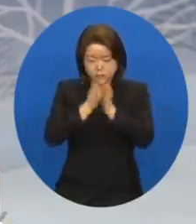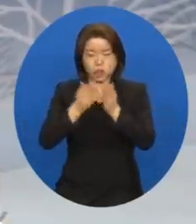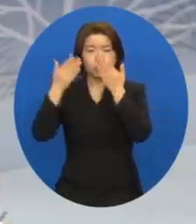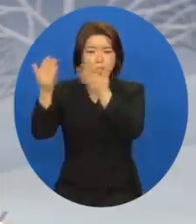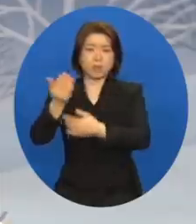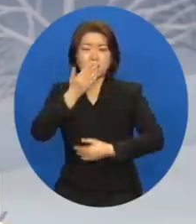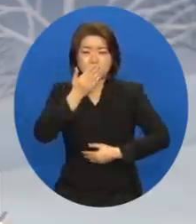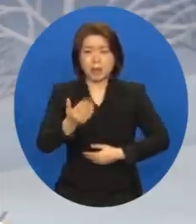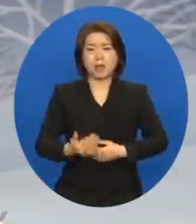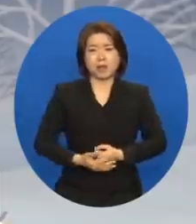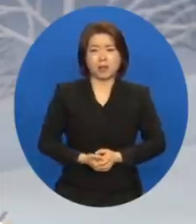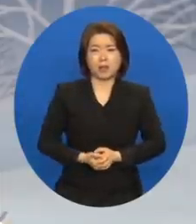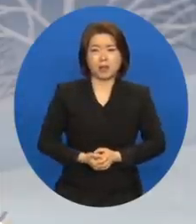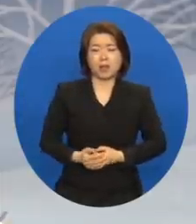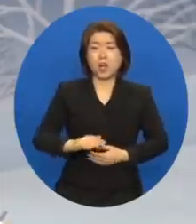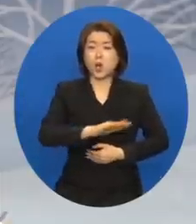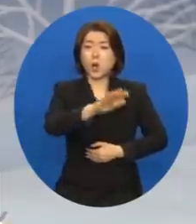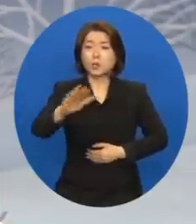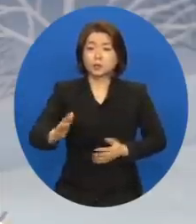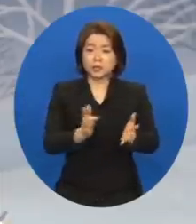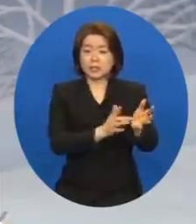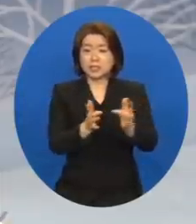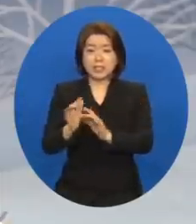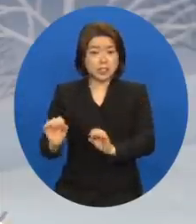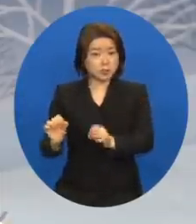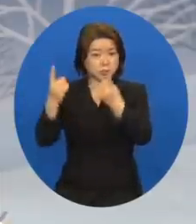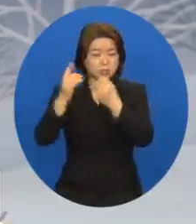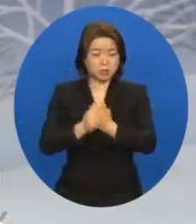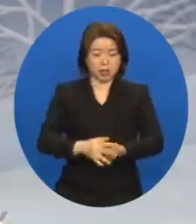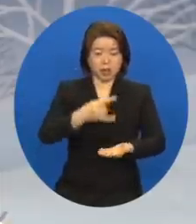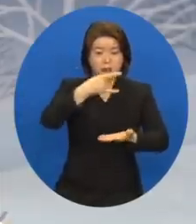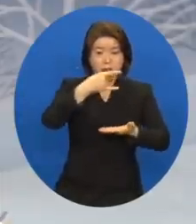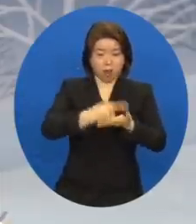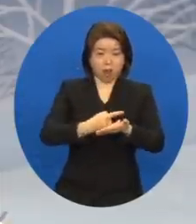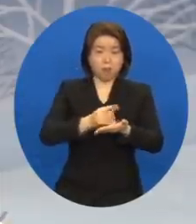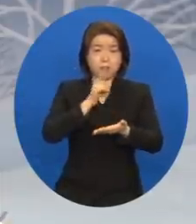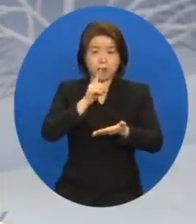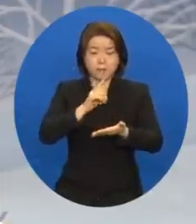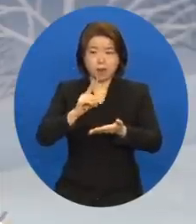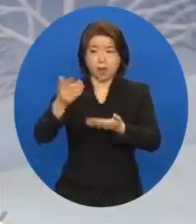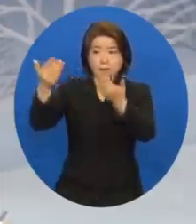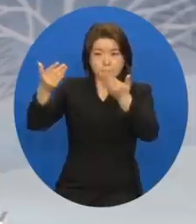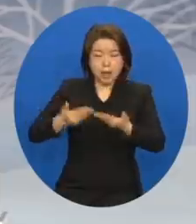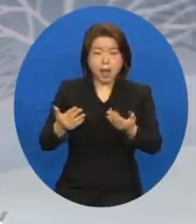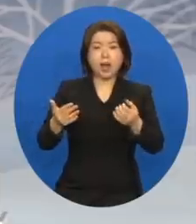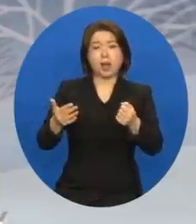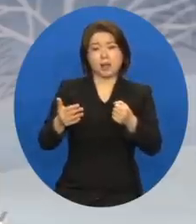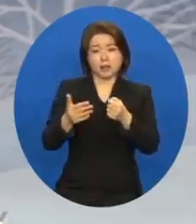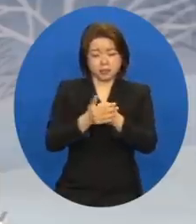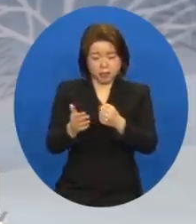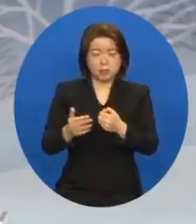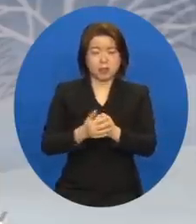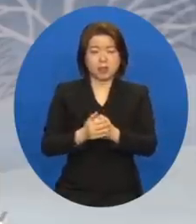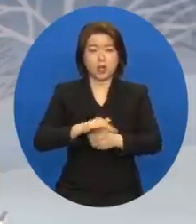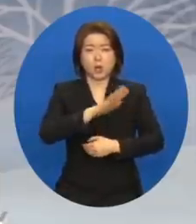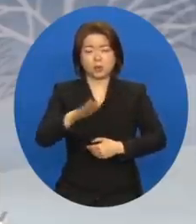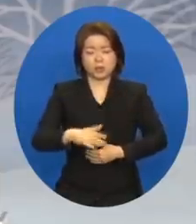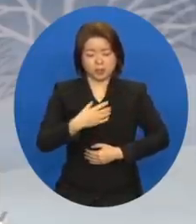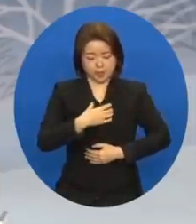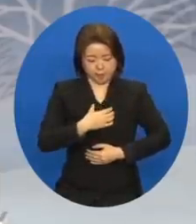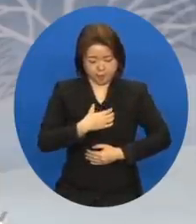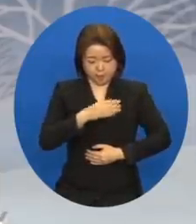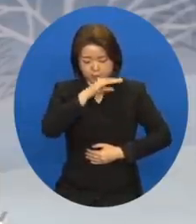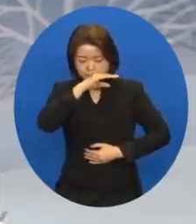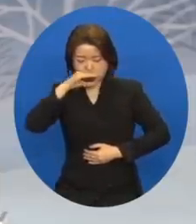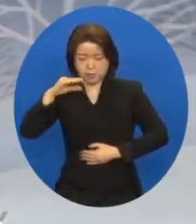것입니다. 우리는 예수님으로 인하여 의롭다함을 받았음을 믿으니까 우리는 경건하게 살